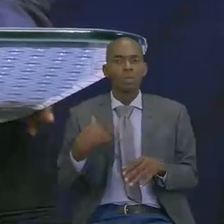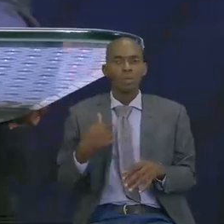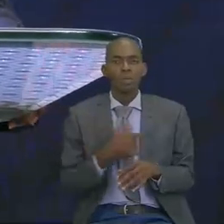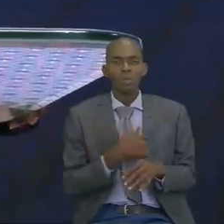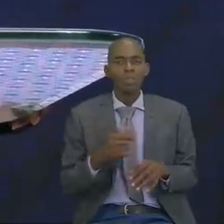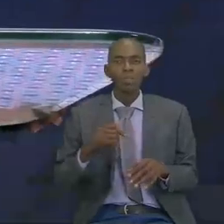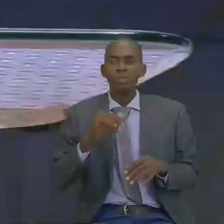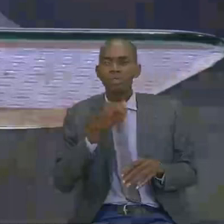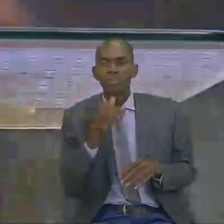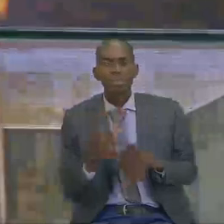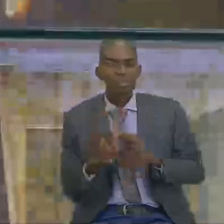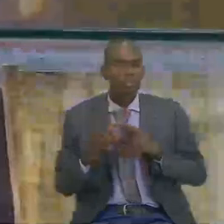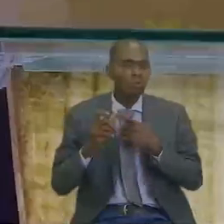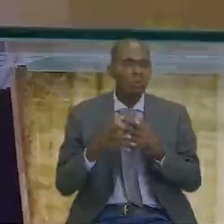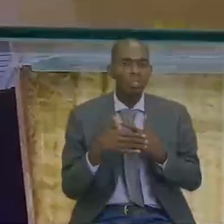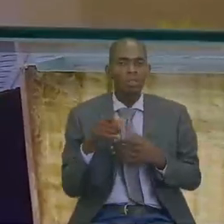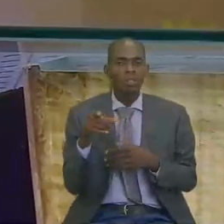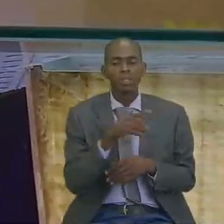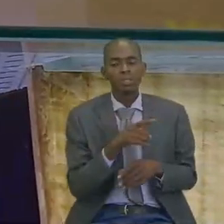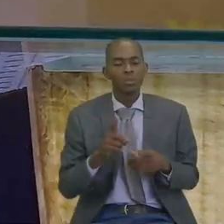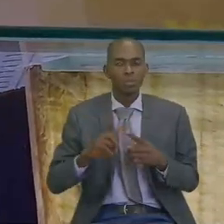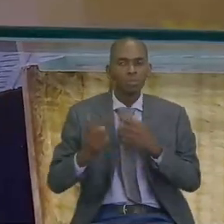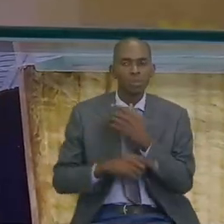choses seront brûlées. Au lieu de les envier,